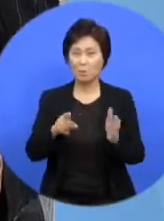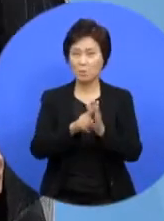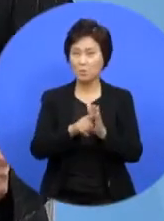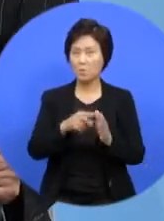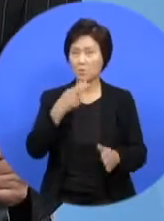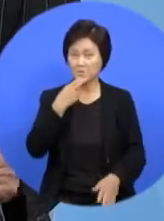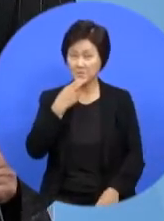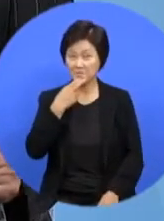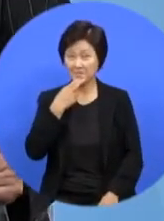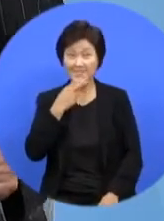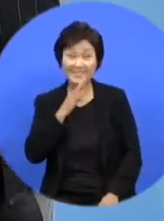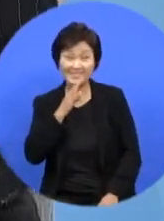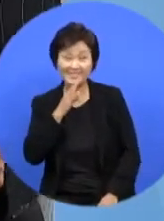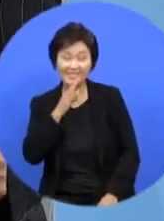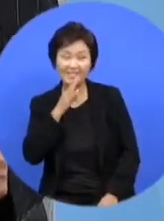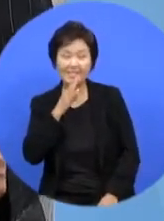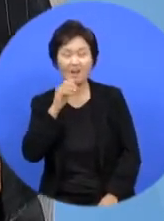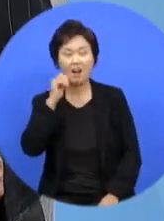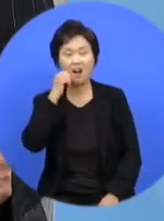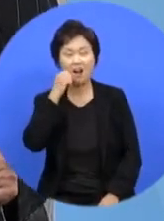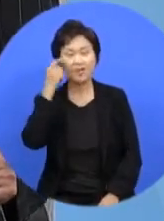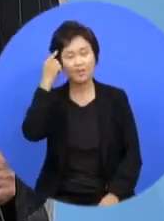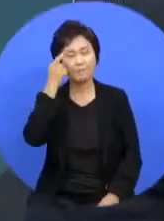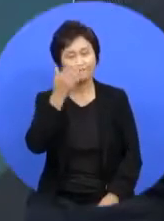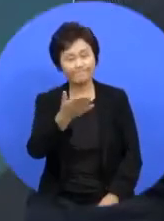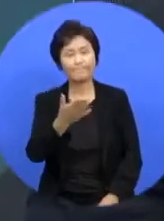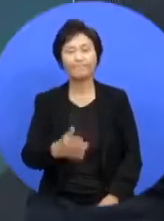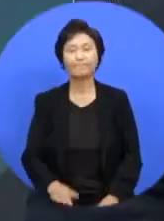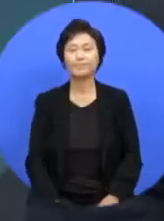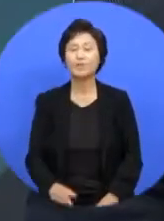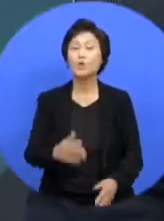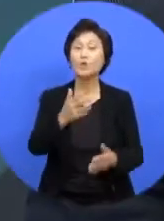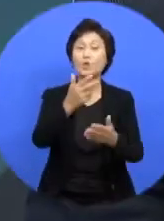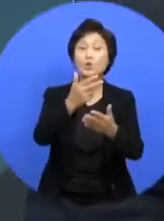할게요. 주님은 나한테 뭐예요?